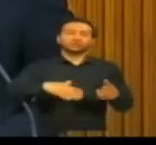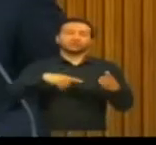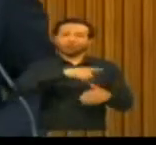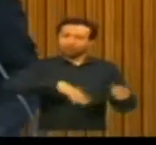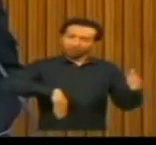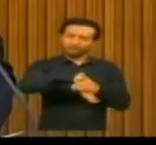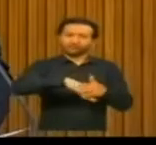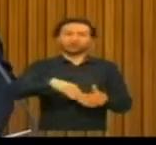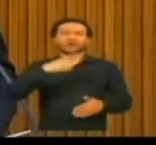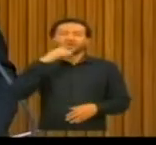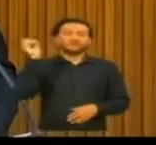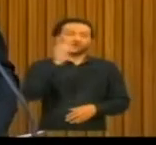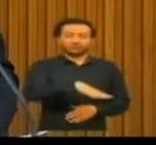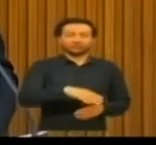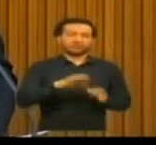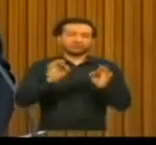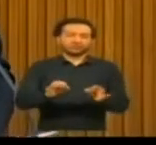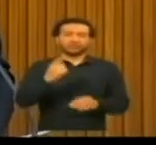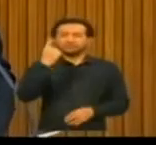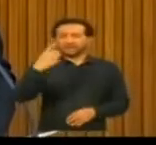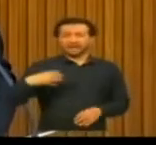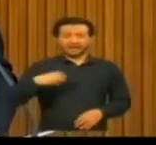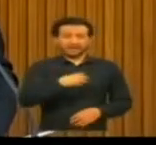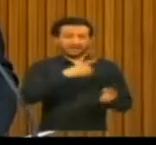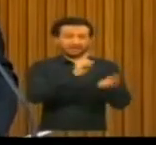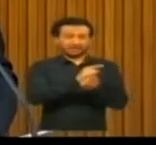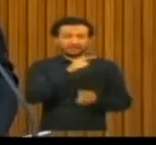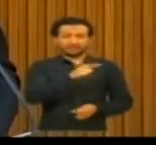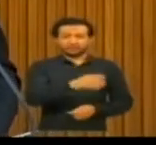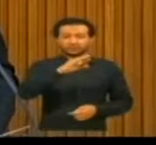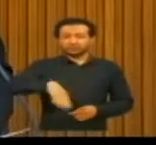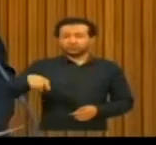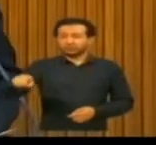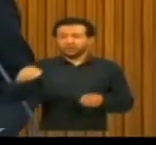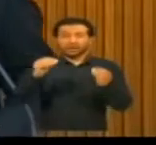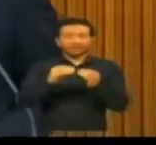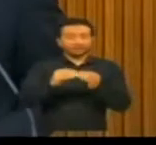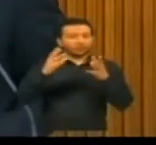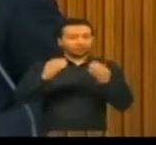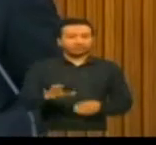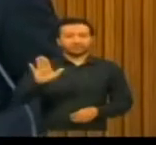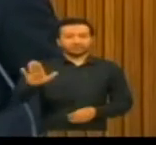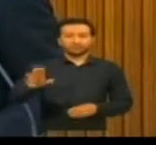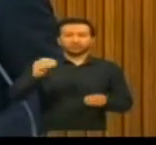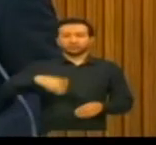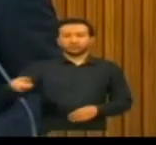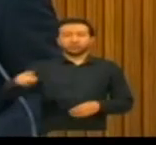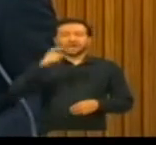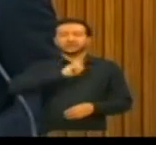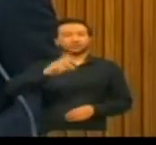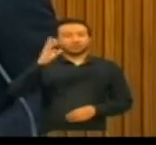da aşağılıyorlar. Ya bir anneyi, çocuğun kabahati olabilir, çocuğun kusuru